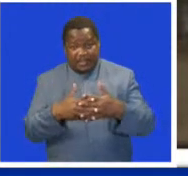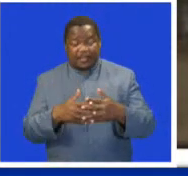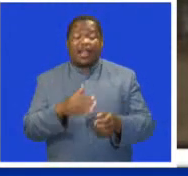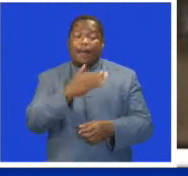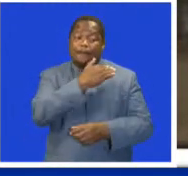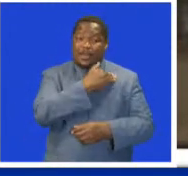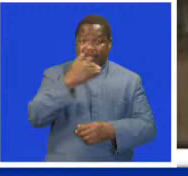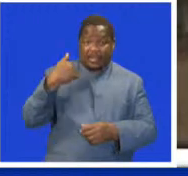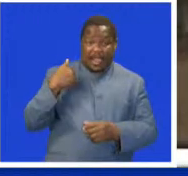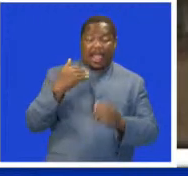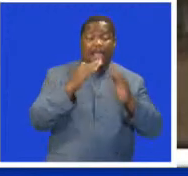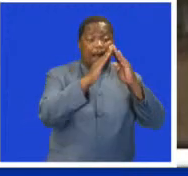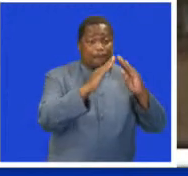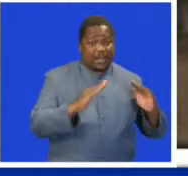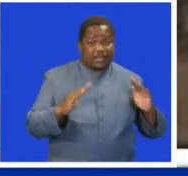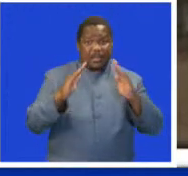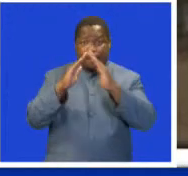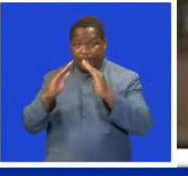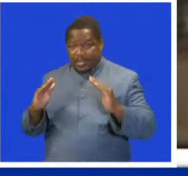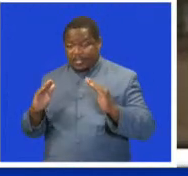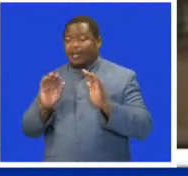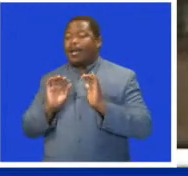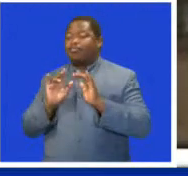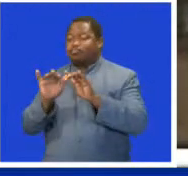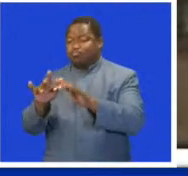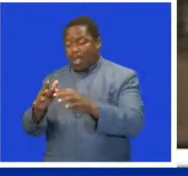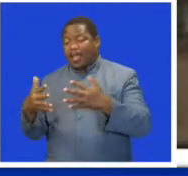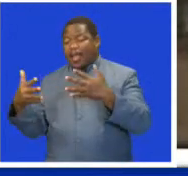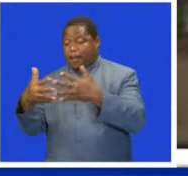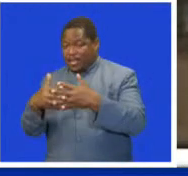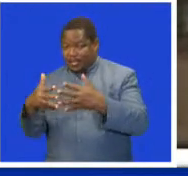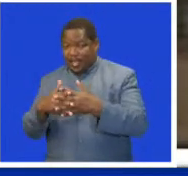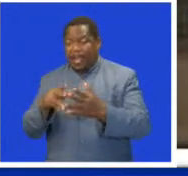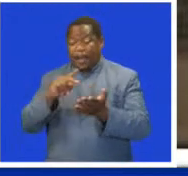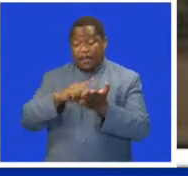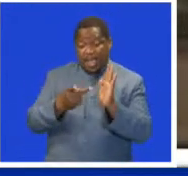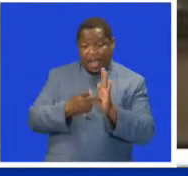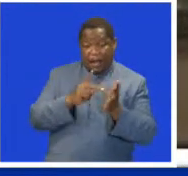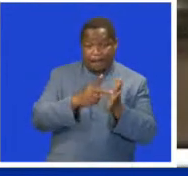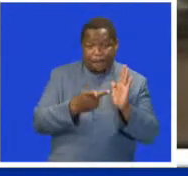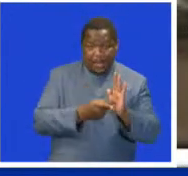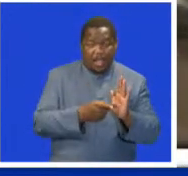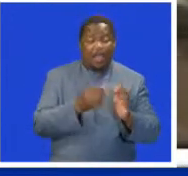akulamatiko lamabili abohlahlala ateka lendzabe ukuthi ngabe anga kwenda